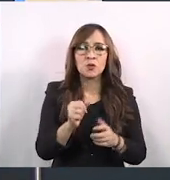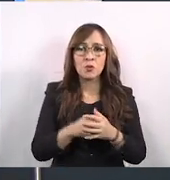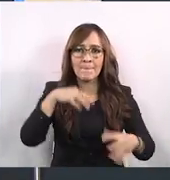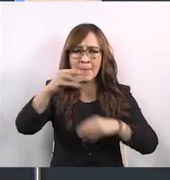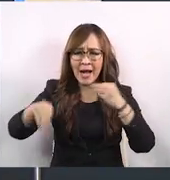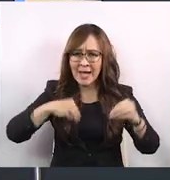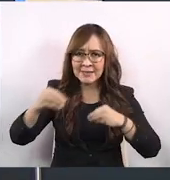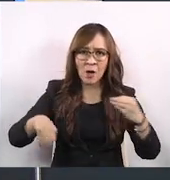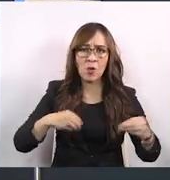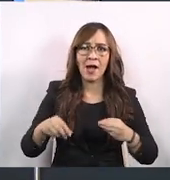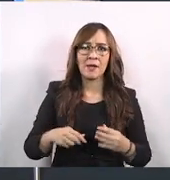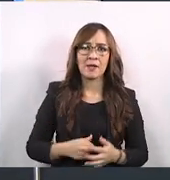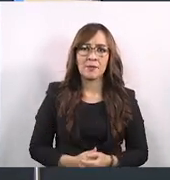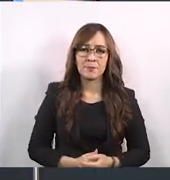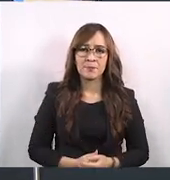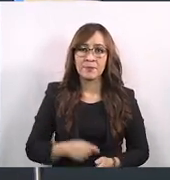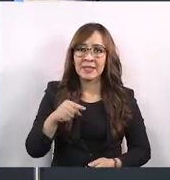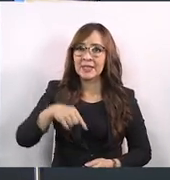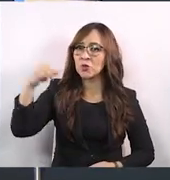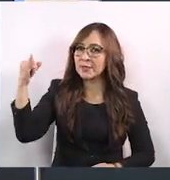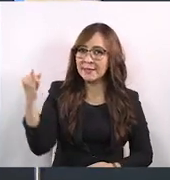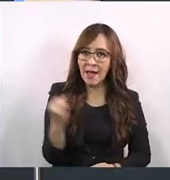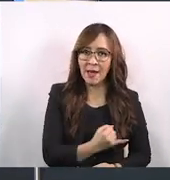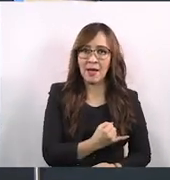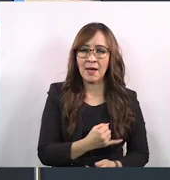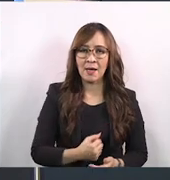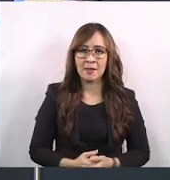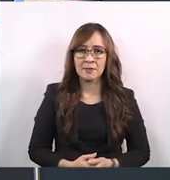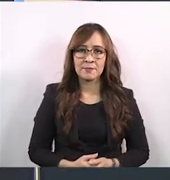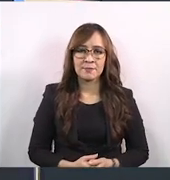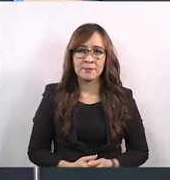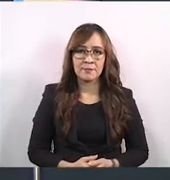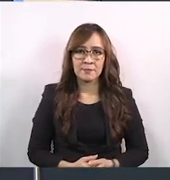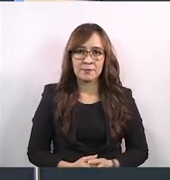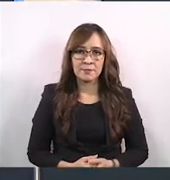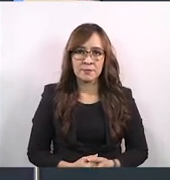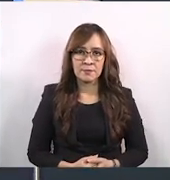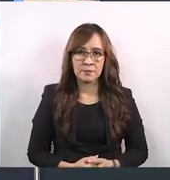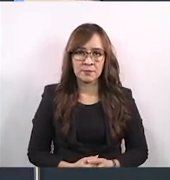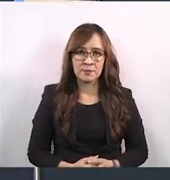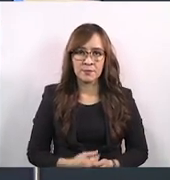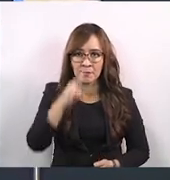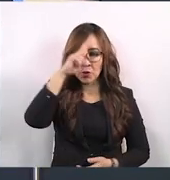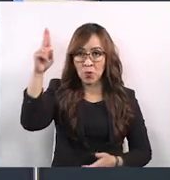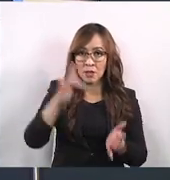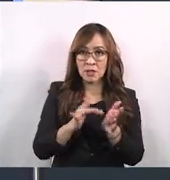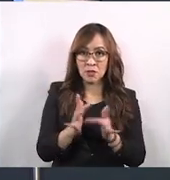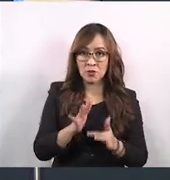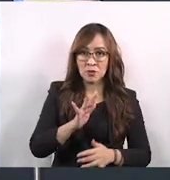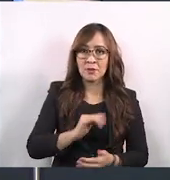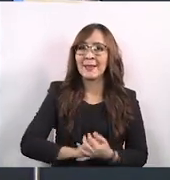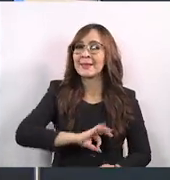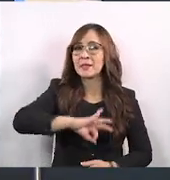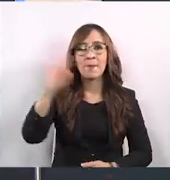mengacuhkan tubuh Kristus pahit sama sekali tidak benar Saya berani katakan diatas mimbar yang suci ini Twin